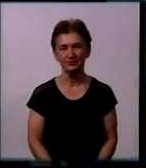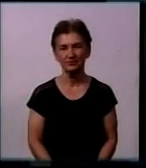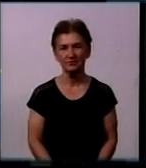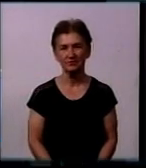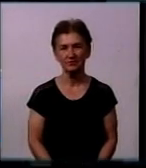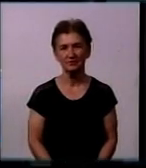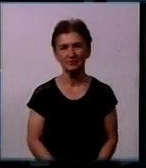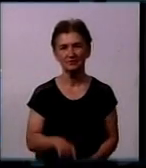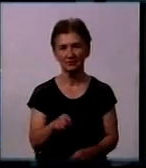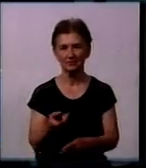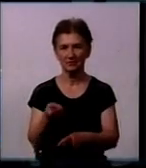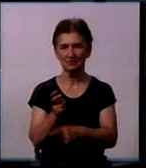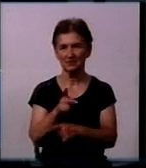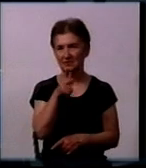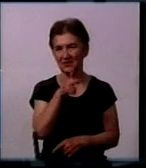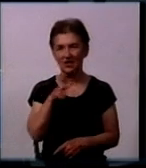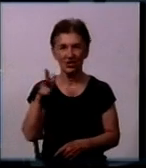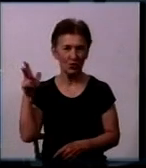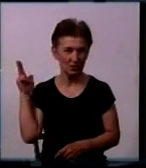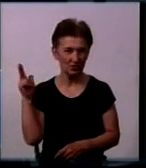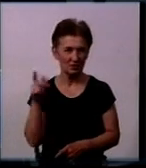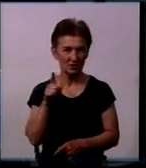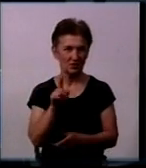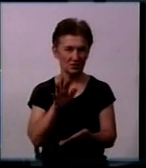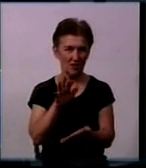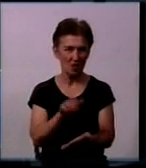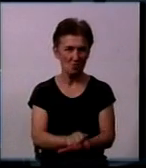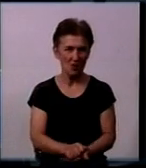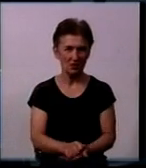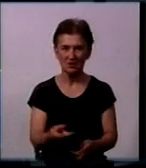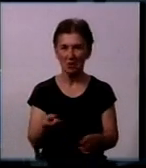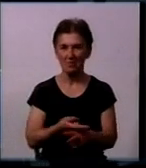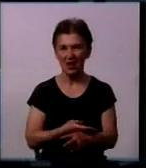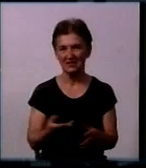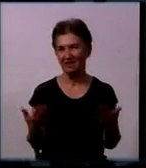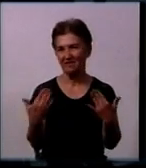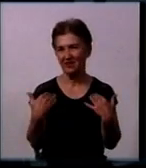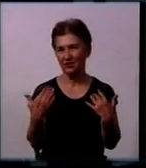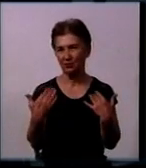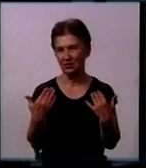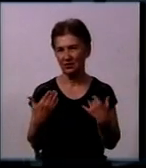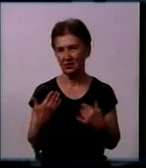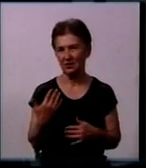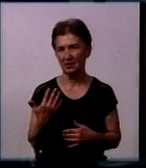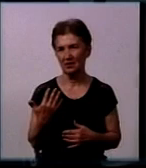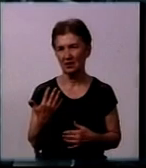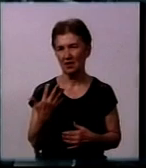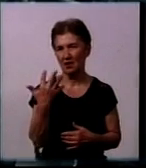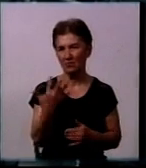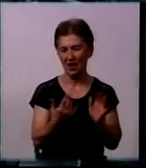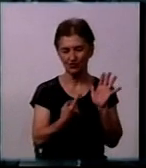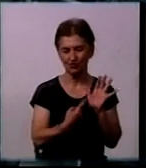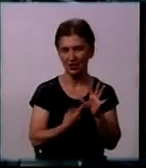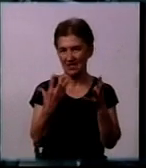В цей зал я прийшла 3 роки тому. Займаюсь майже без відпочинку. 5-6 разів на тиждень.